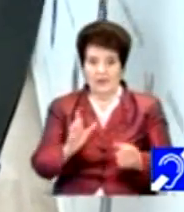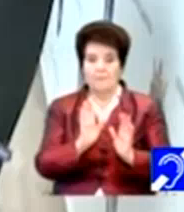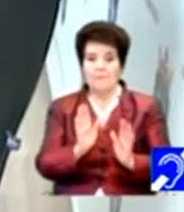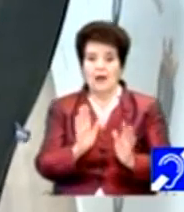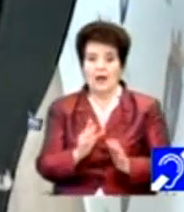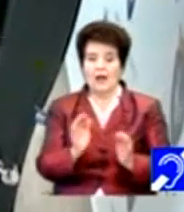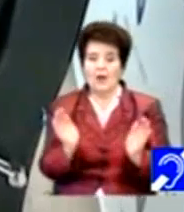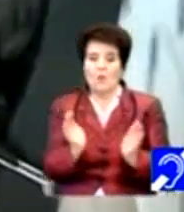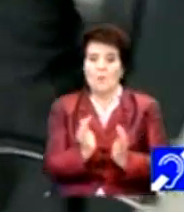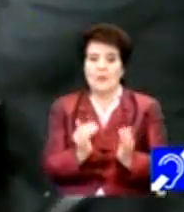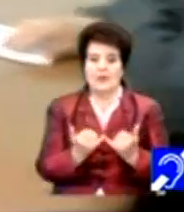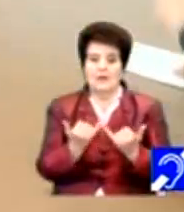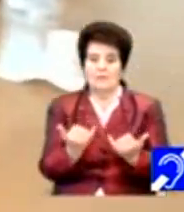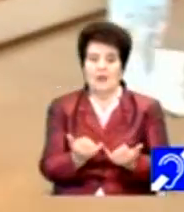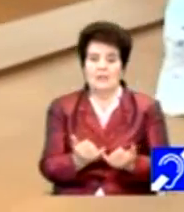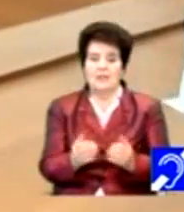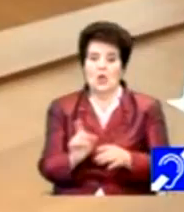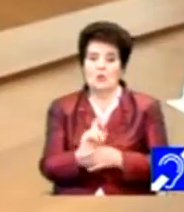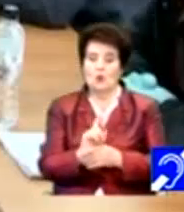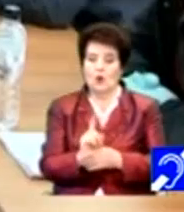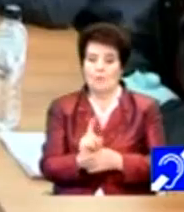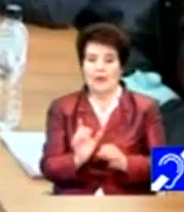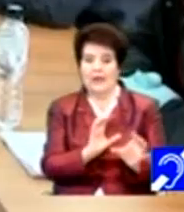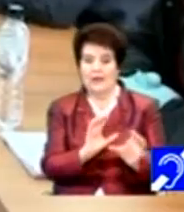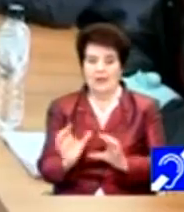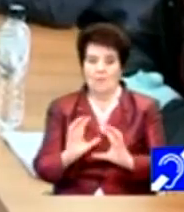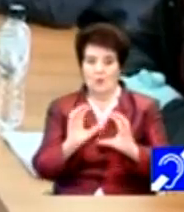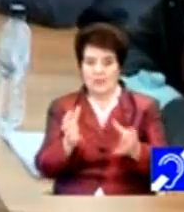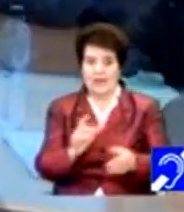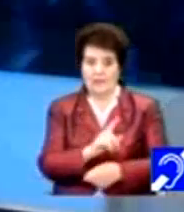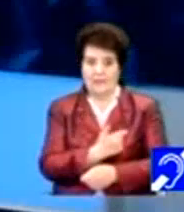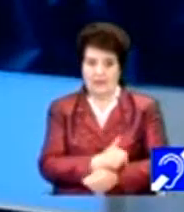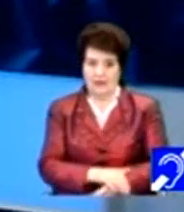un minim de respect față de normele mondiale de securitate medicală.